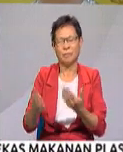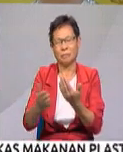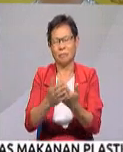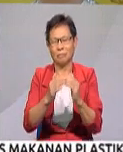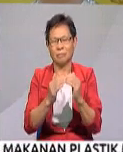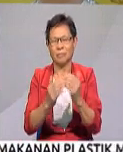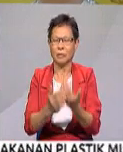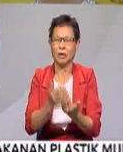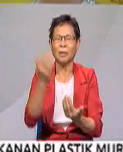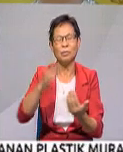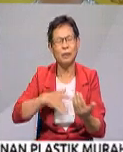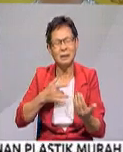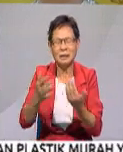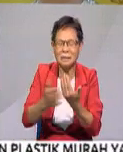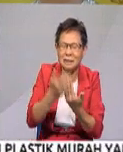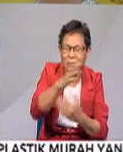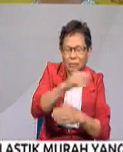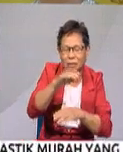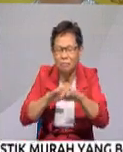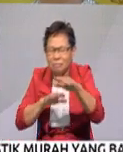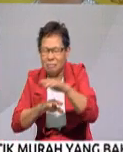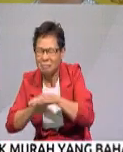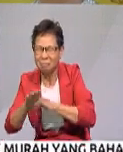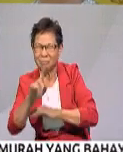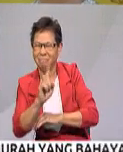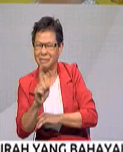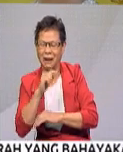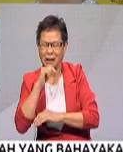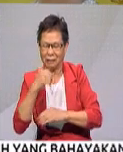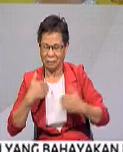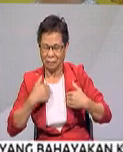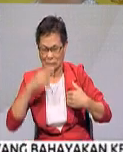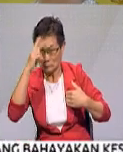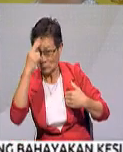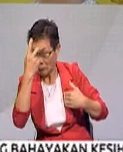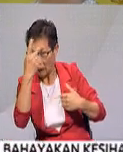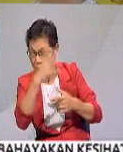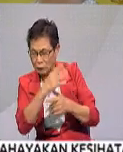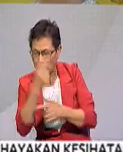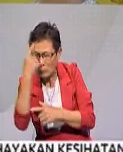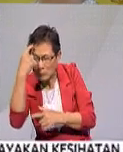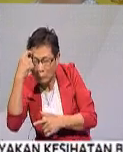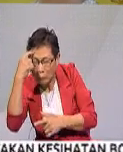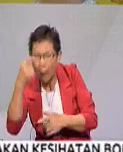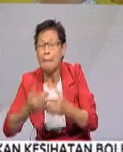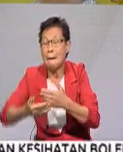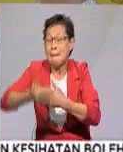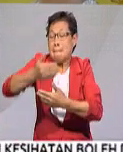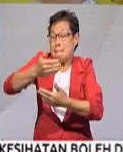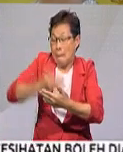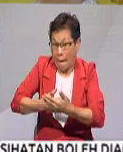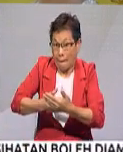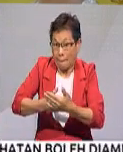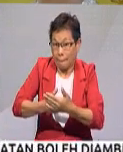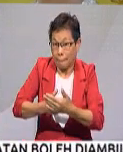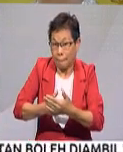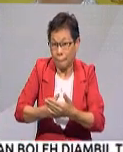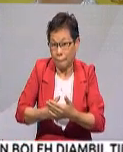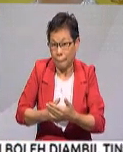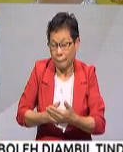selesa, tidak memiliki prasangka dan curiga. Di sebaliknya, berminda